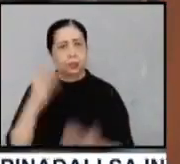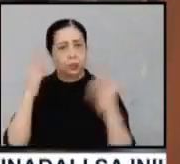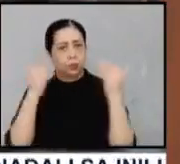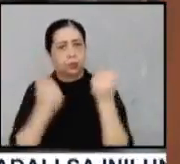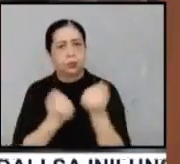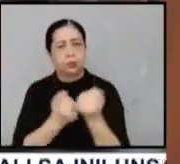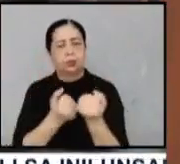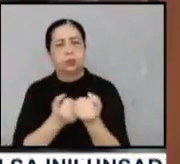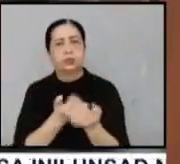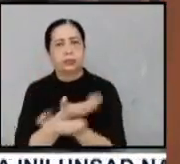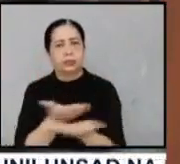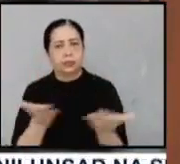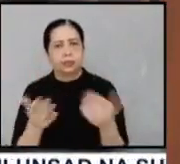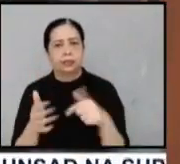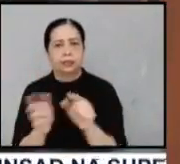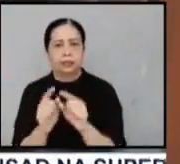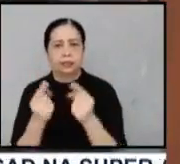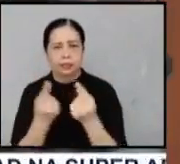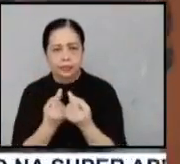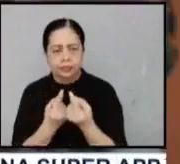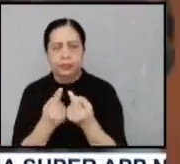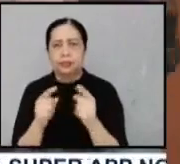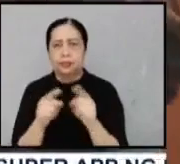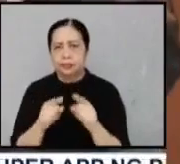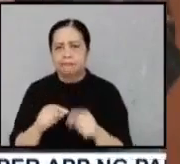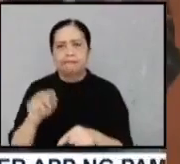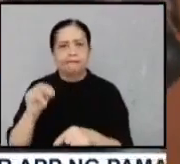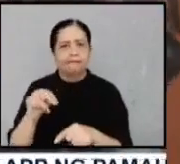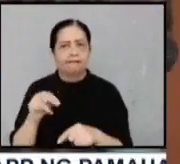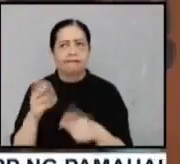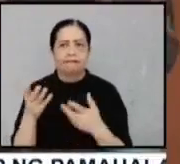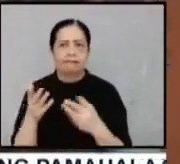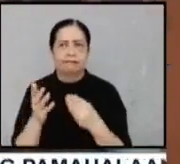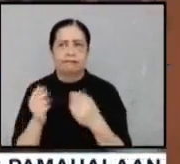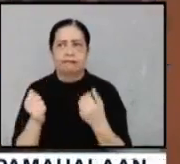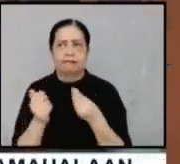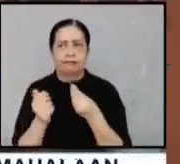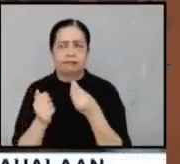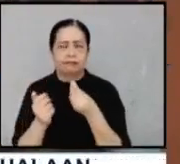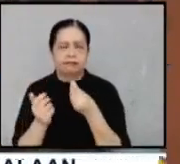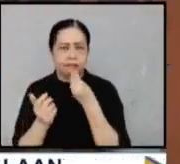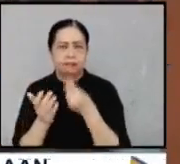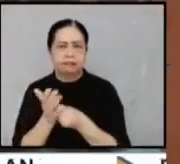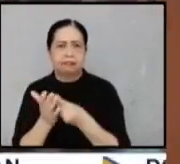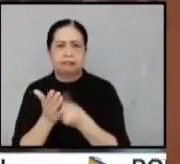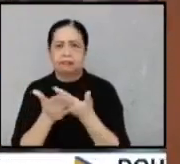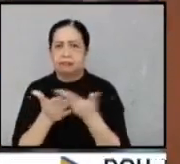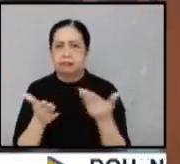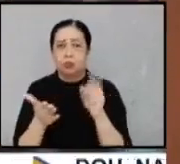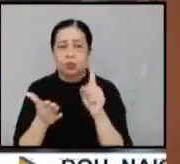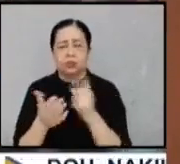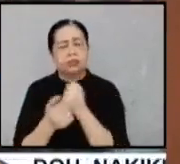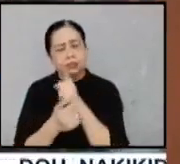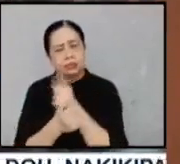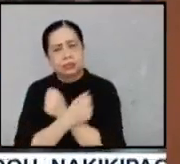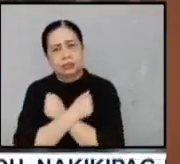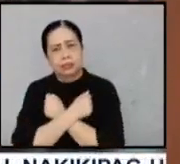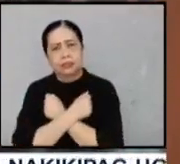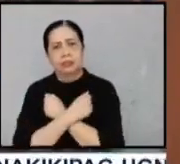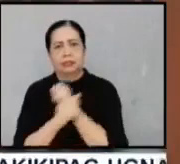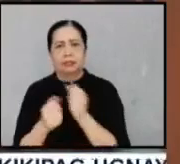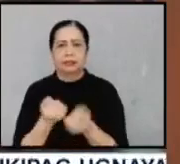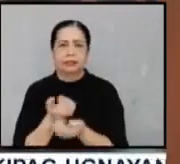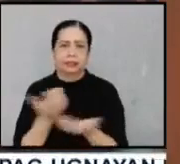kababayan itong grupong ito. Siyempre, kailangan ng higit sa pagkain, sa kagamitan, ay yung pagmamahal na pwede natin maibigay sa kanila. Siyempre,